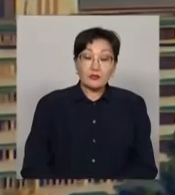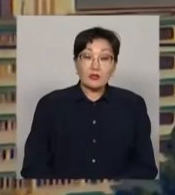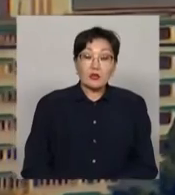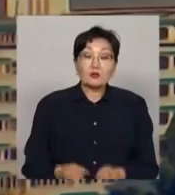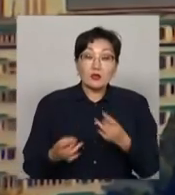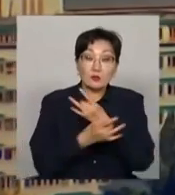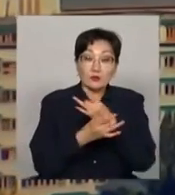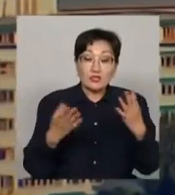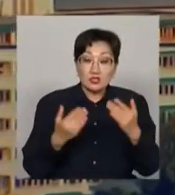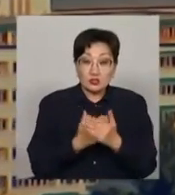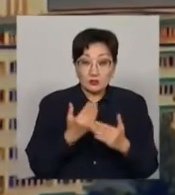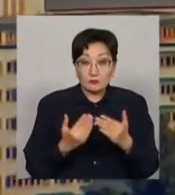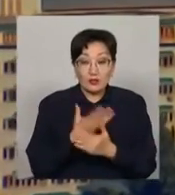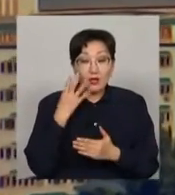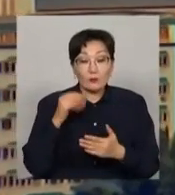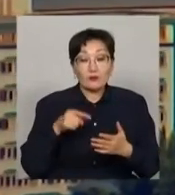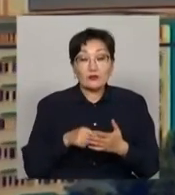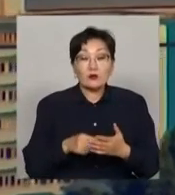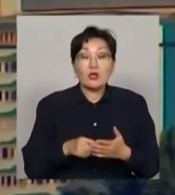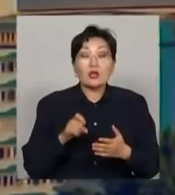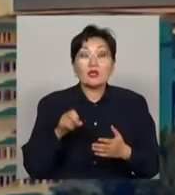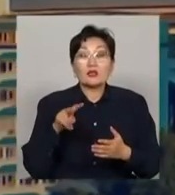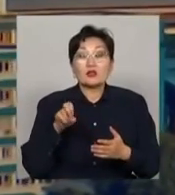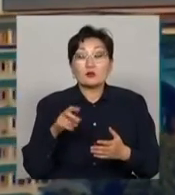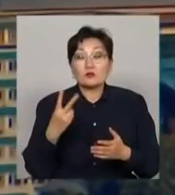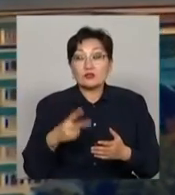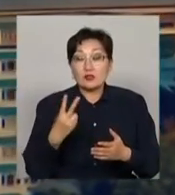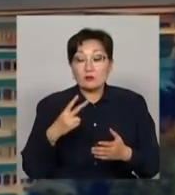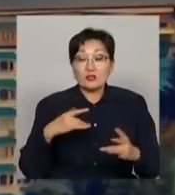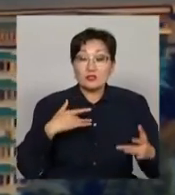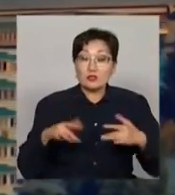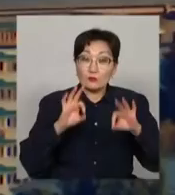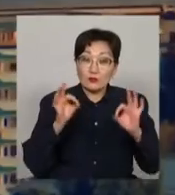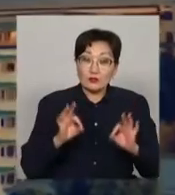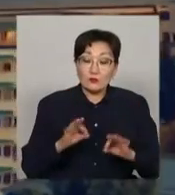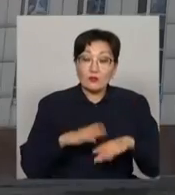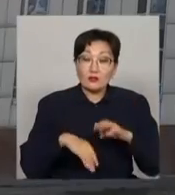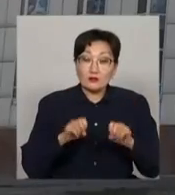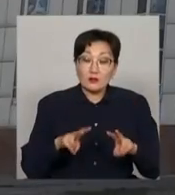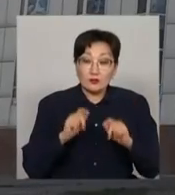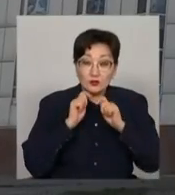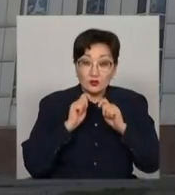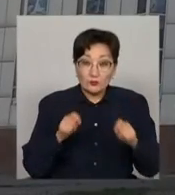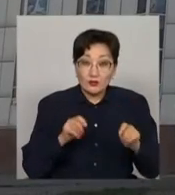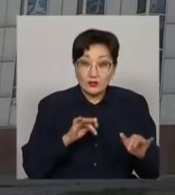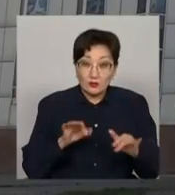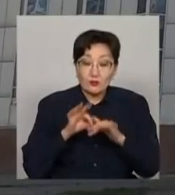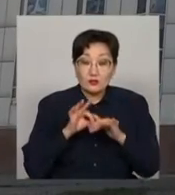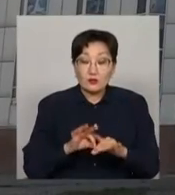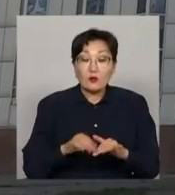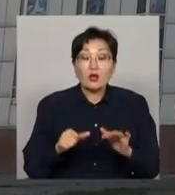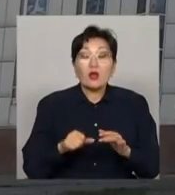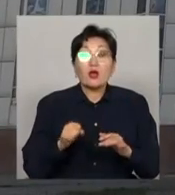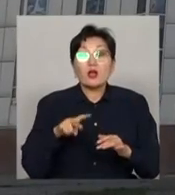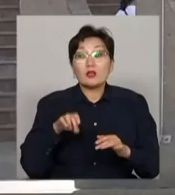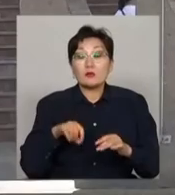мәдениет жаңалықтарына ойыссақ. Алматыда Еңліккүл 2022 театр өнерінің кәсіби сыйлығын рәсімде өтті. Алатау дәстүрлі